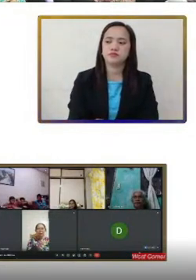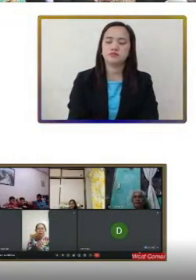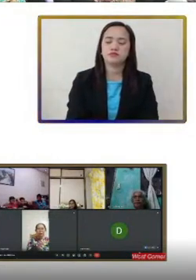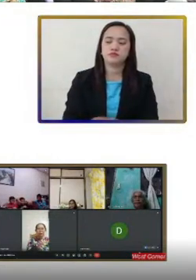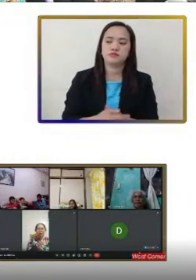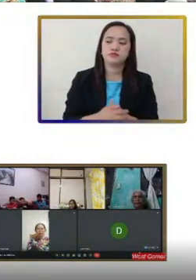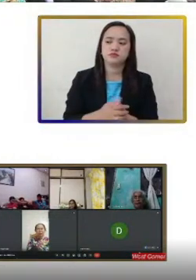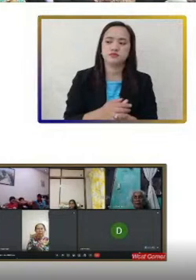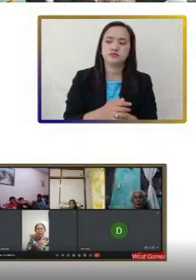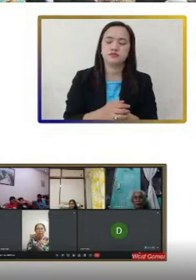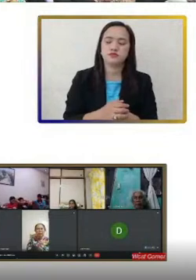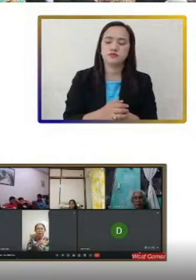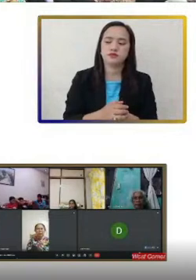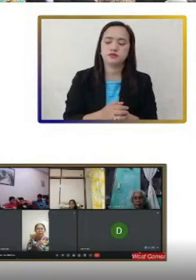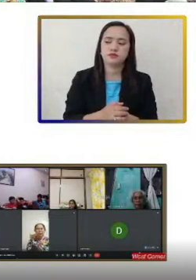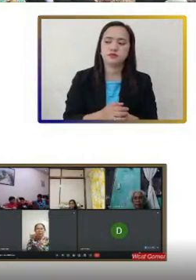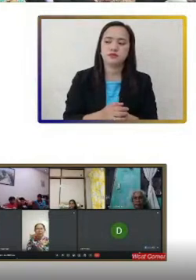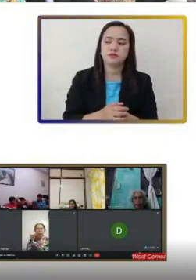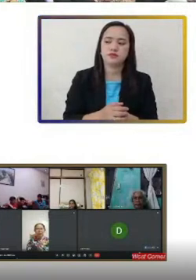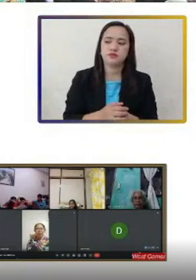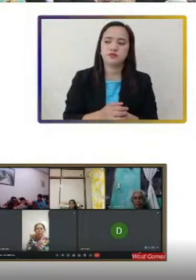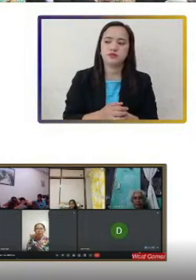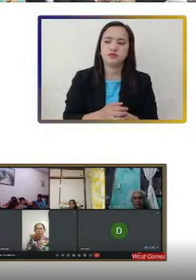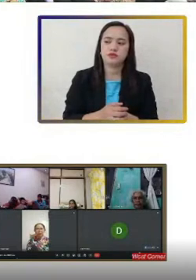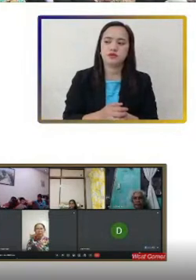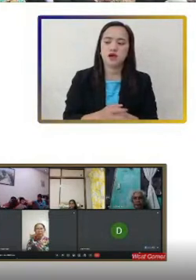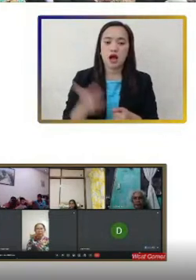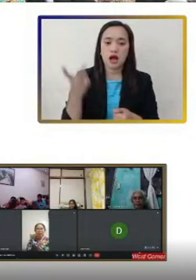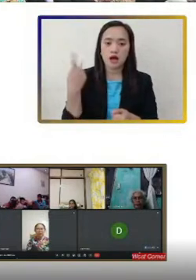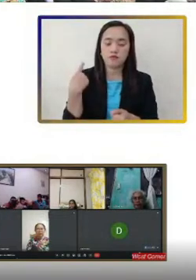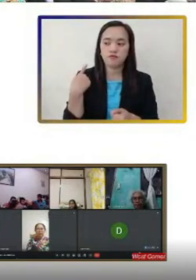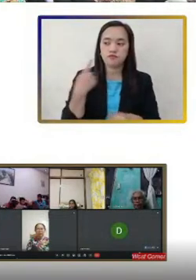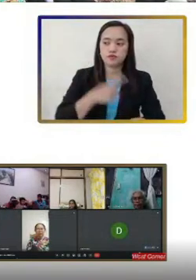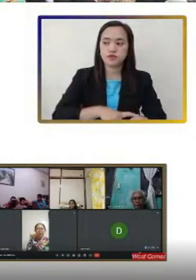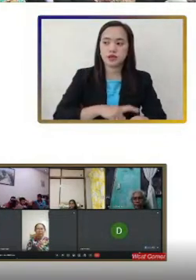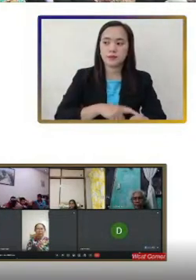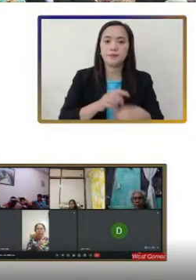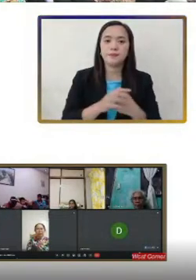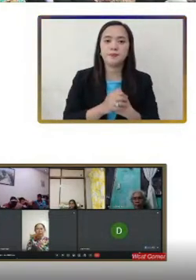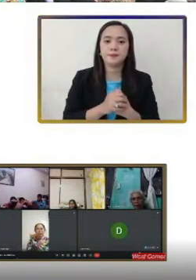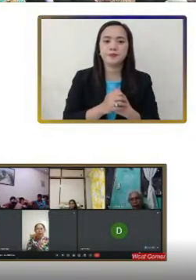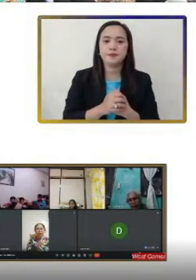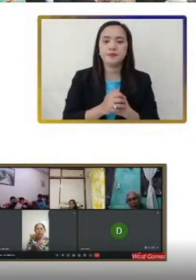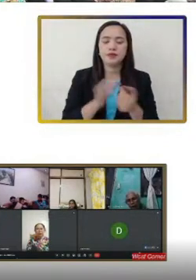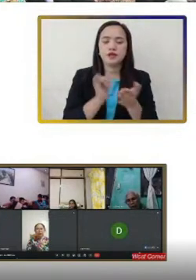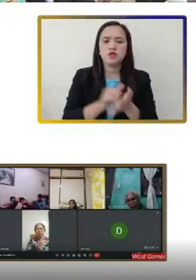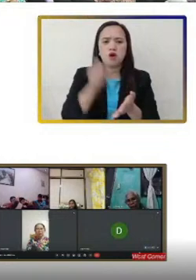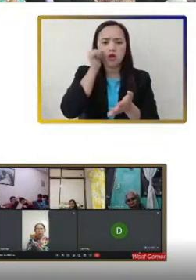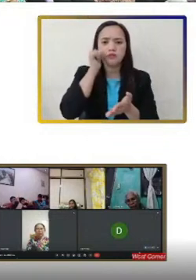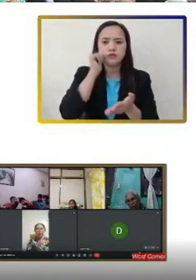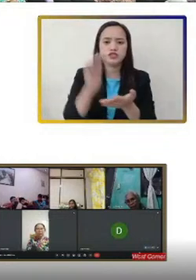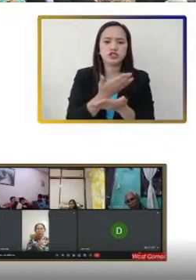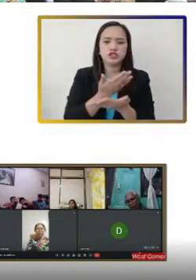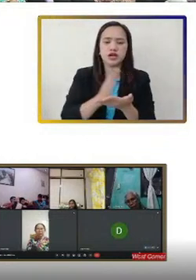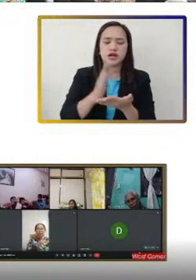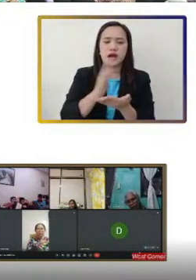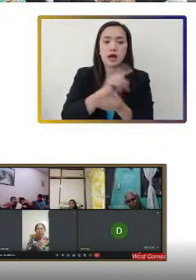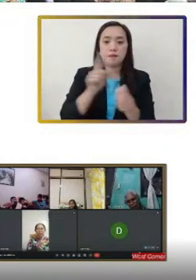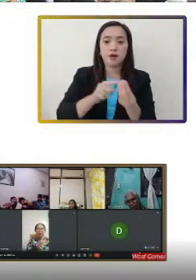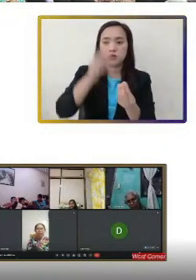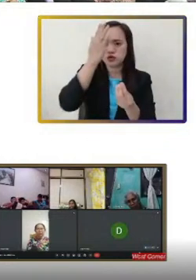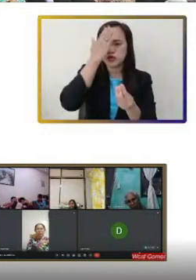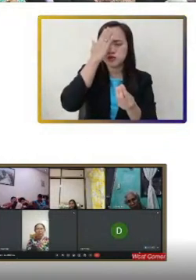merong kaming hanggat merong ibinabahagi sa amin, we're taking advantage of it. We are always taking advantage